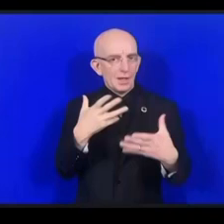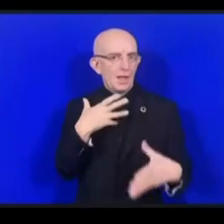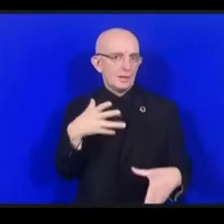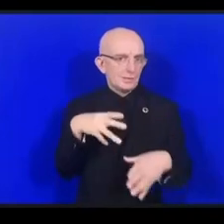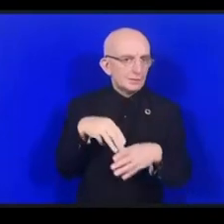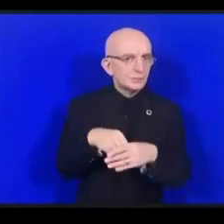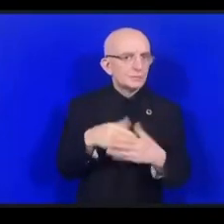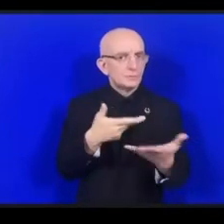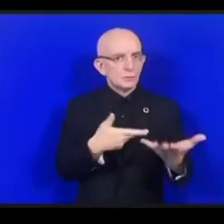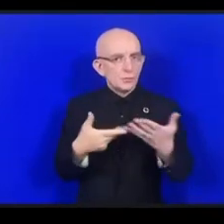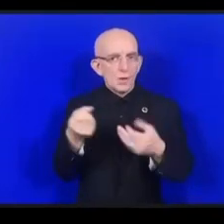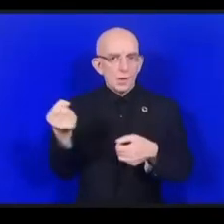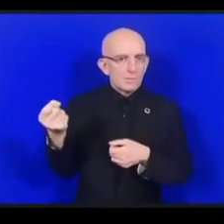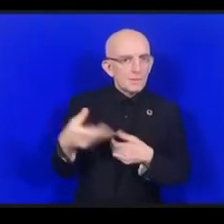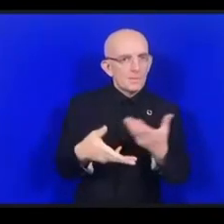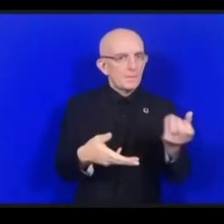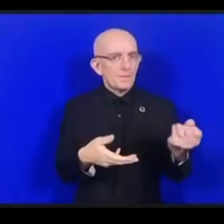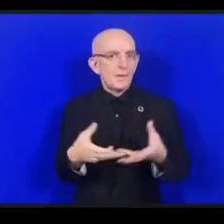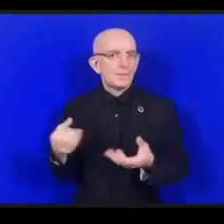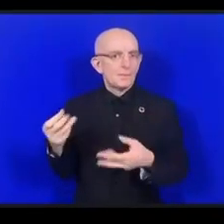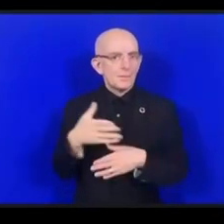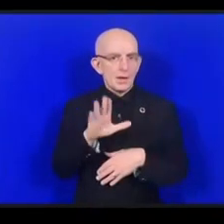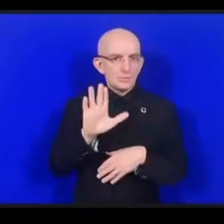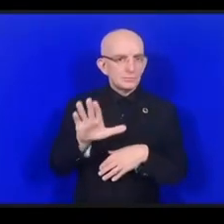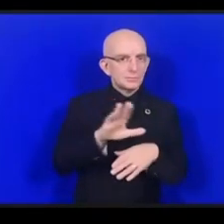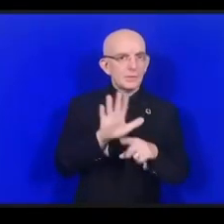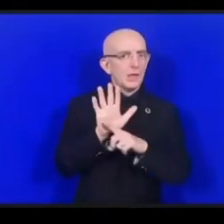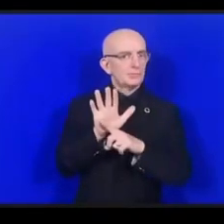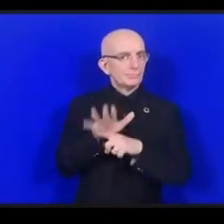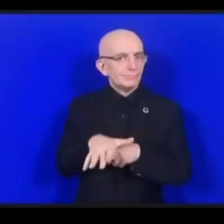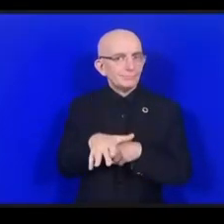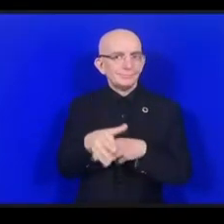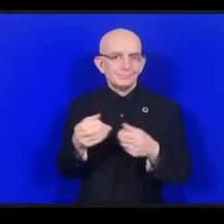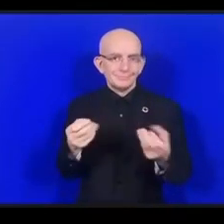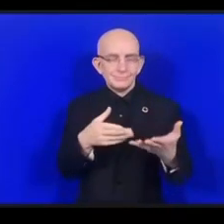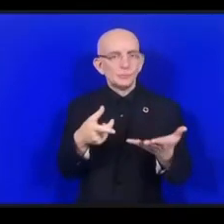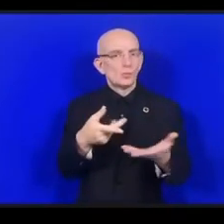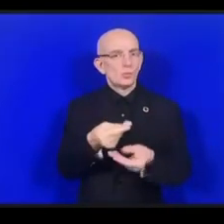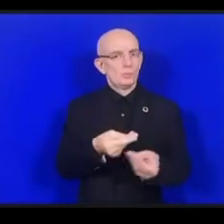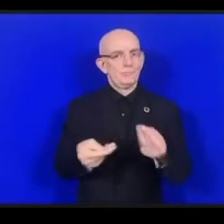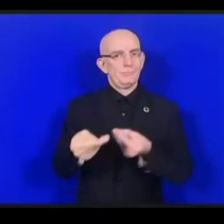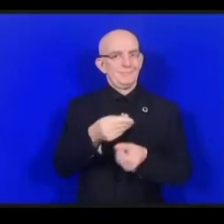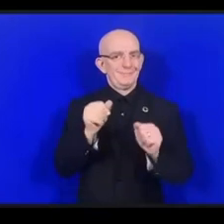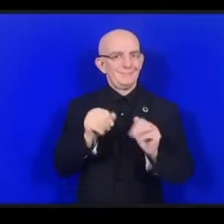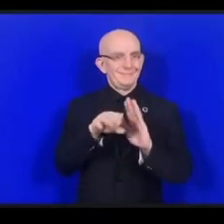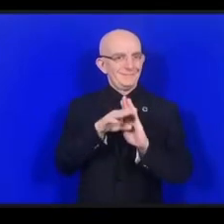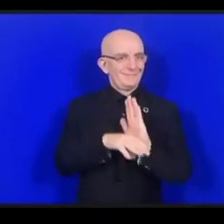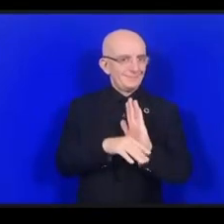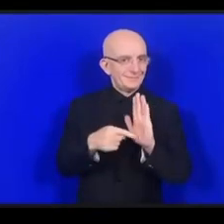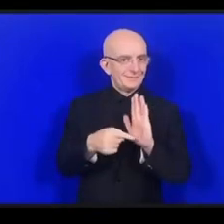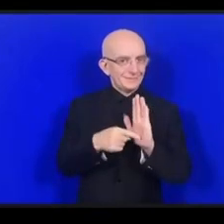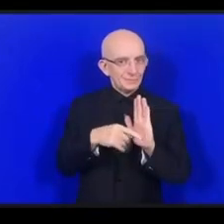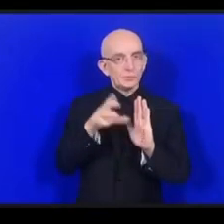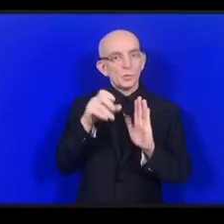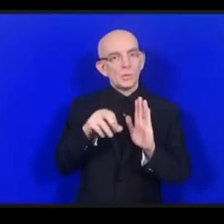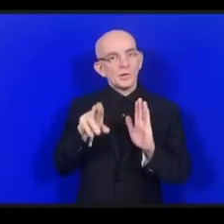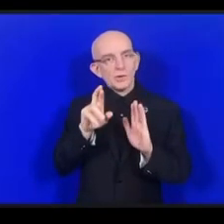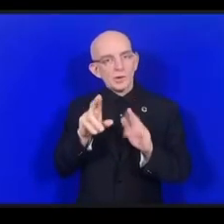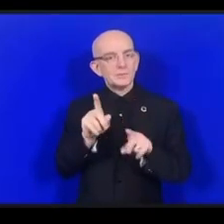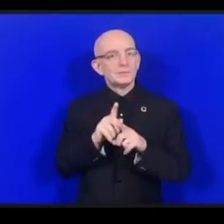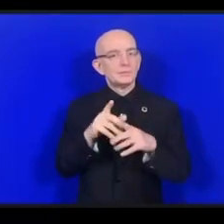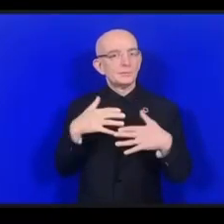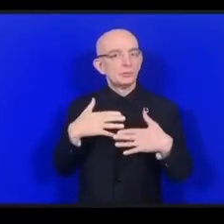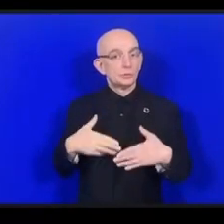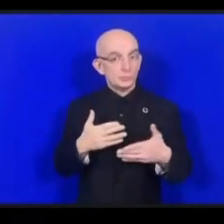缘化的这些人群。这就是我们的观点， OER 的观点，在这个重要的议题上。非常感谢